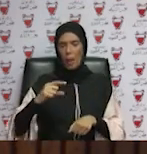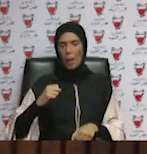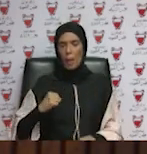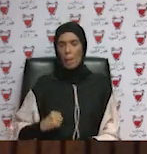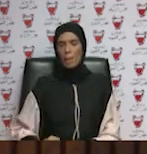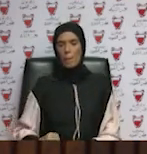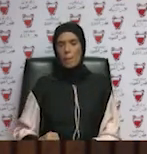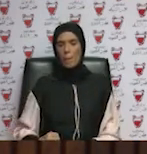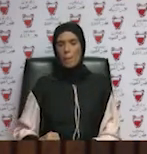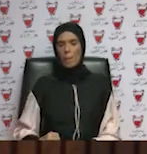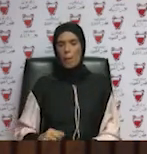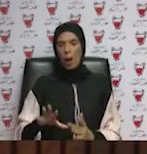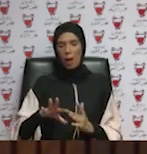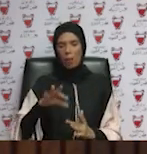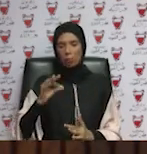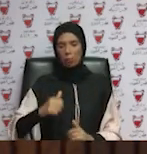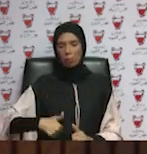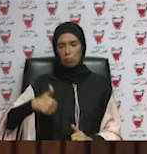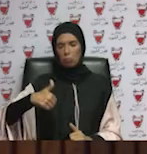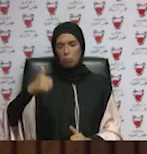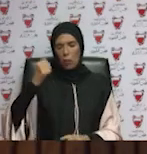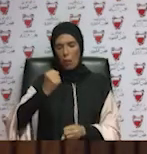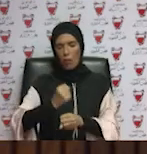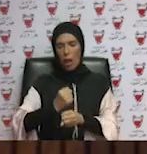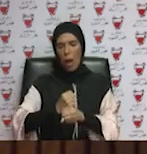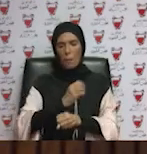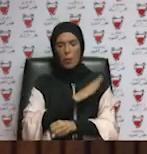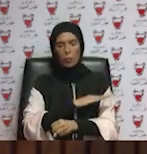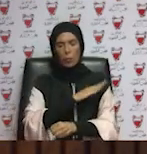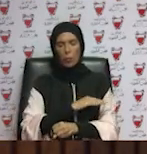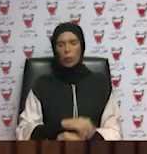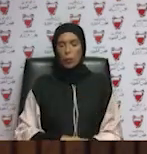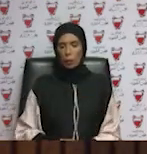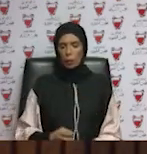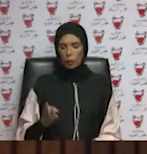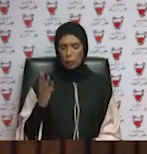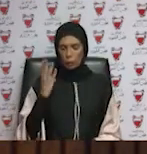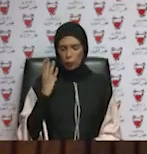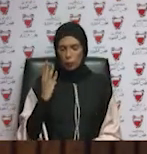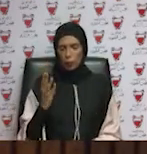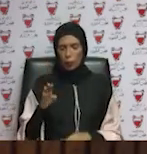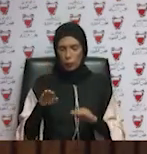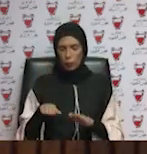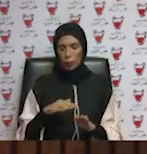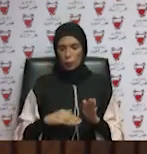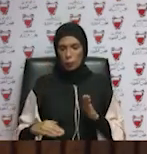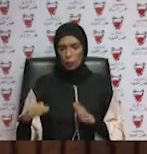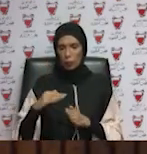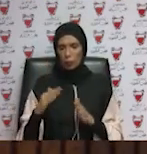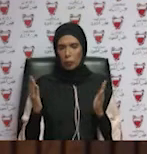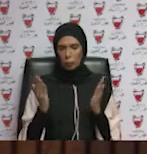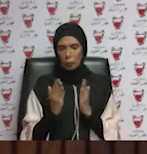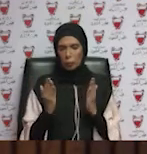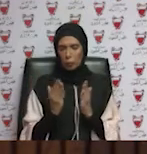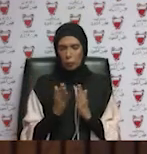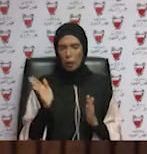ويجعله الخيار الأفضل في التوظيف. رابعاً، إن وجود مجلس أعلى للدراسات